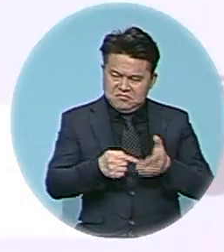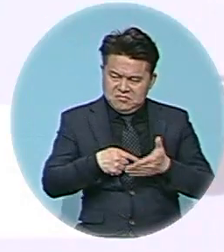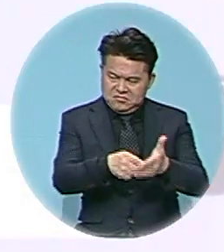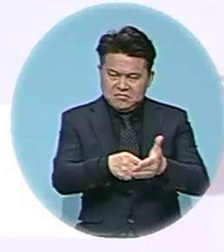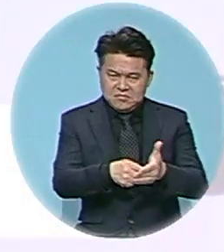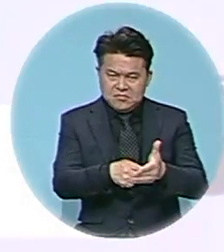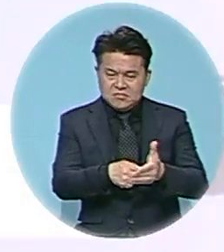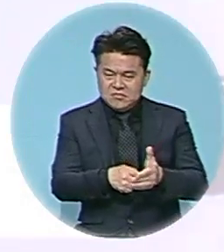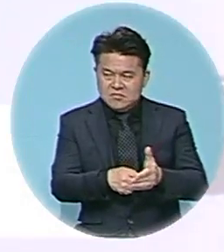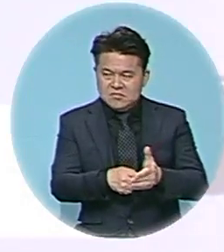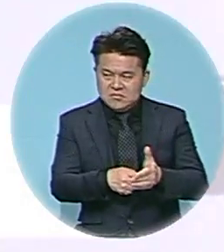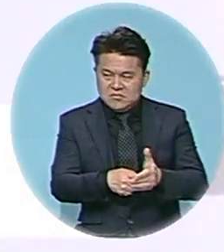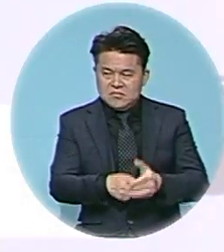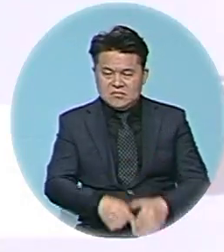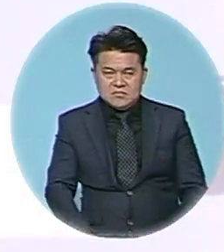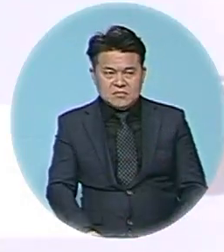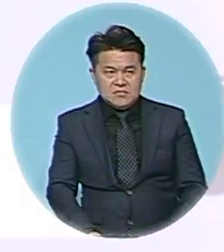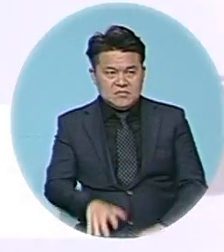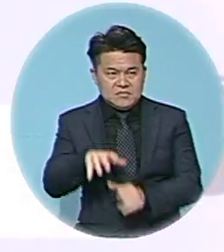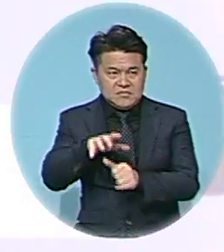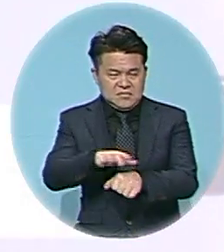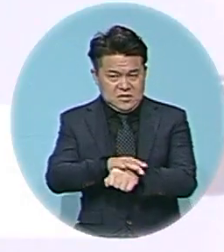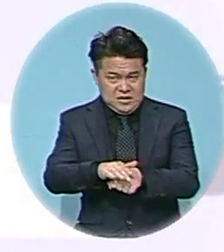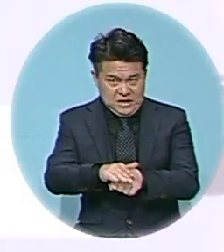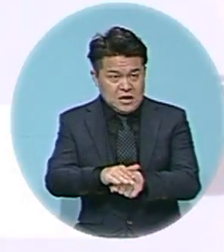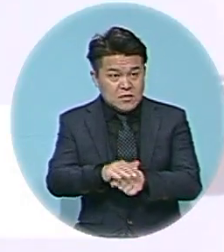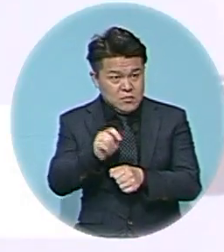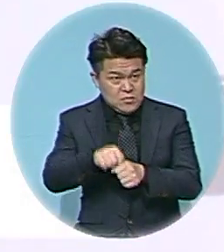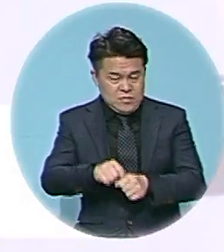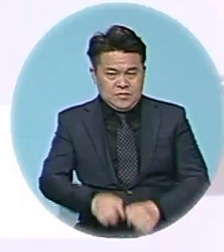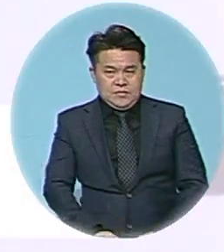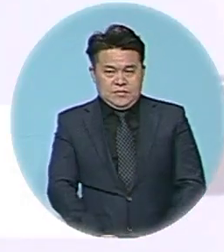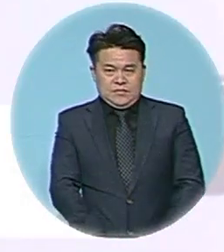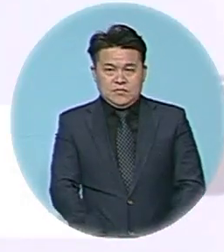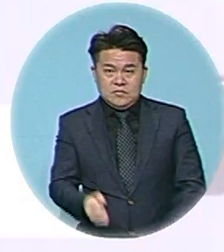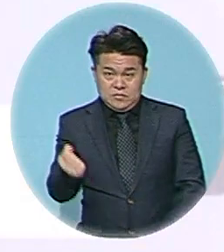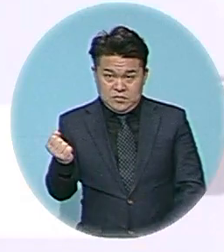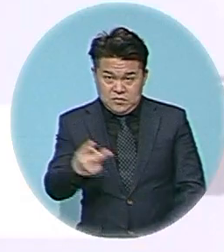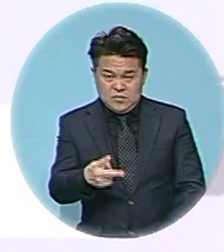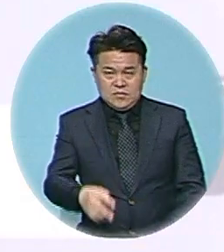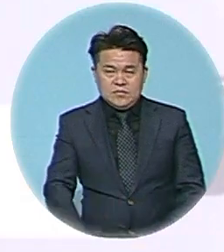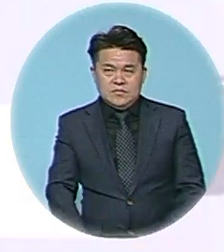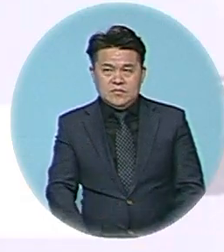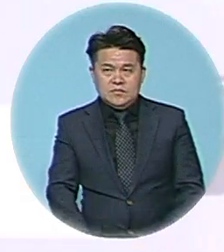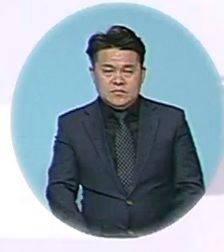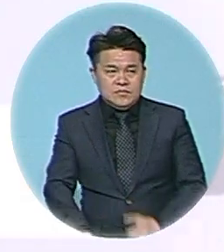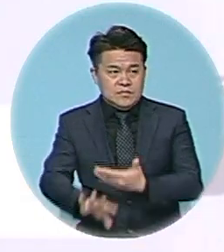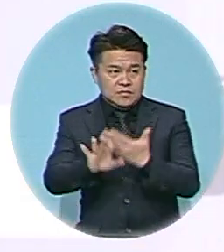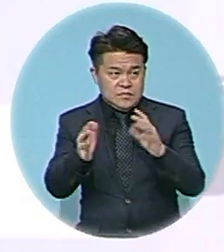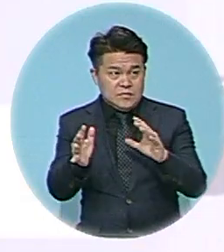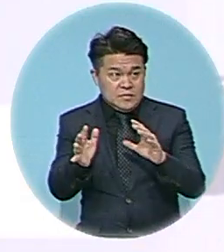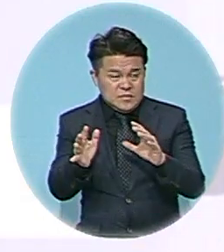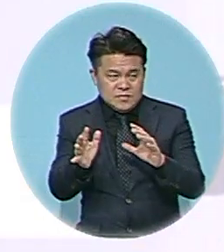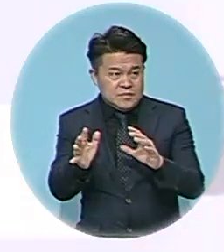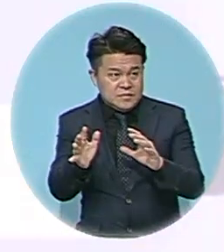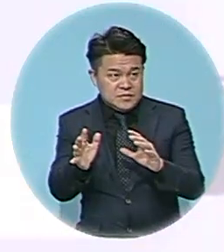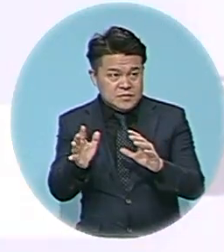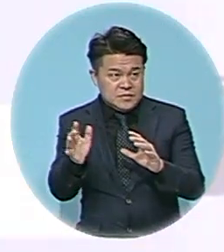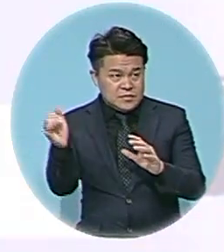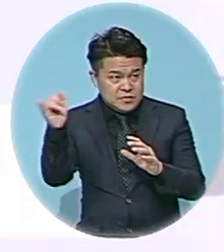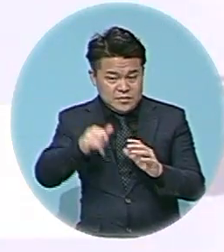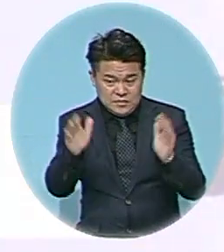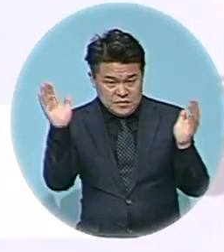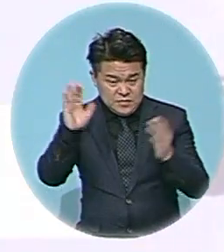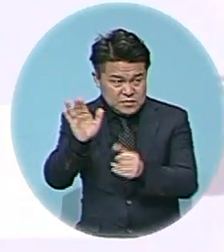추진하여 실효성을 확보하는 방안을 논의하고 있습니다. 또한 유학생 지원 대책에 대해서도 중수본